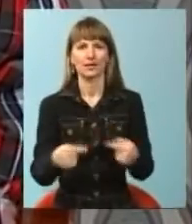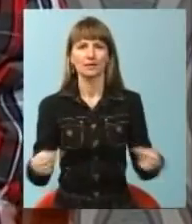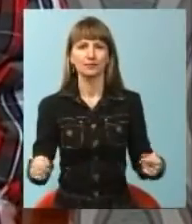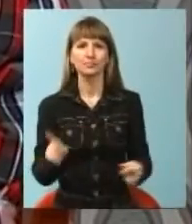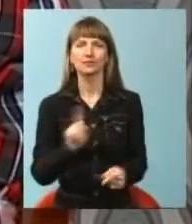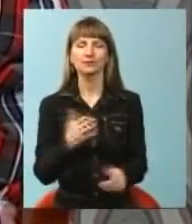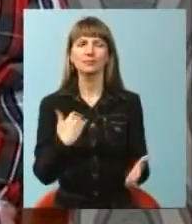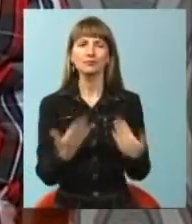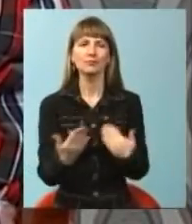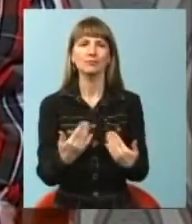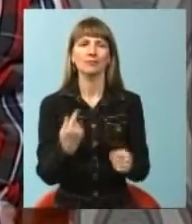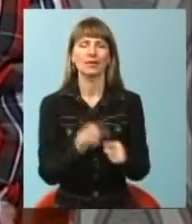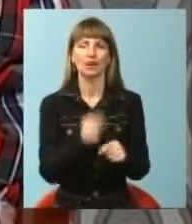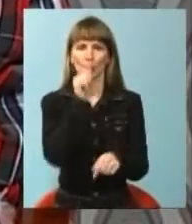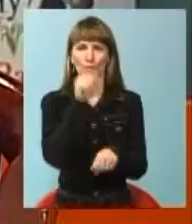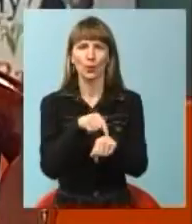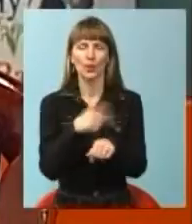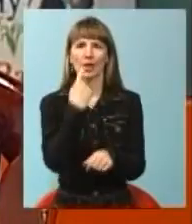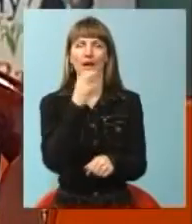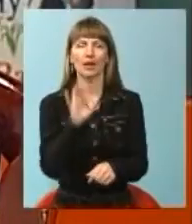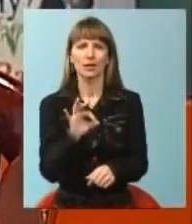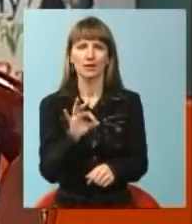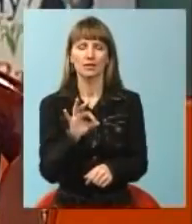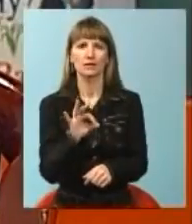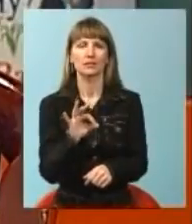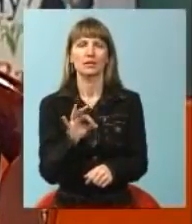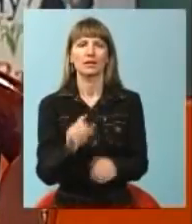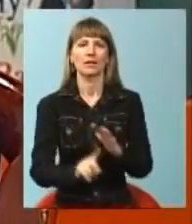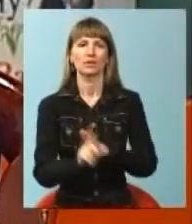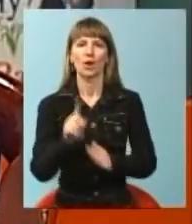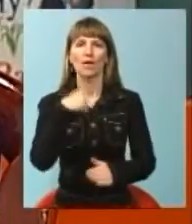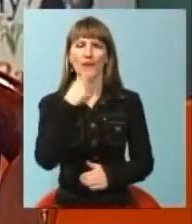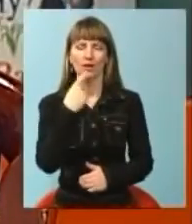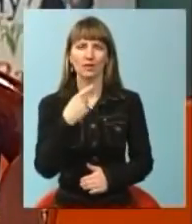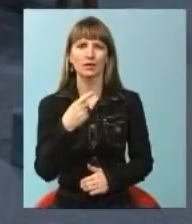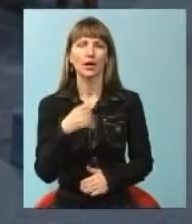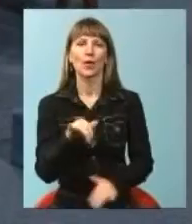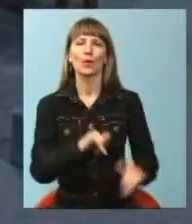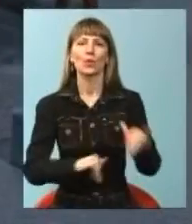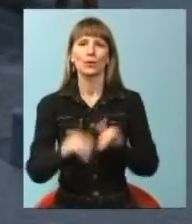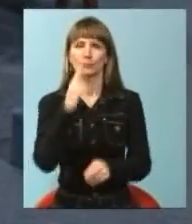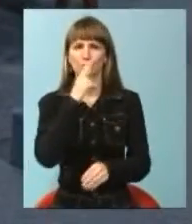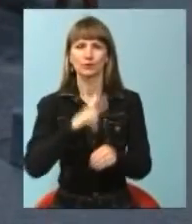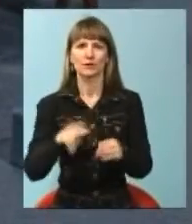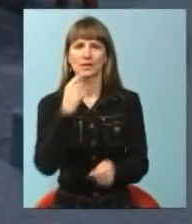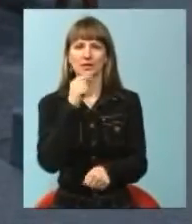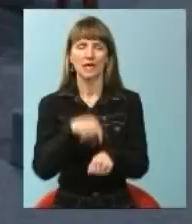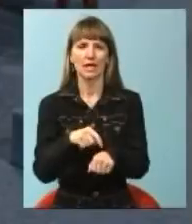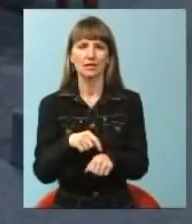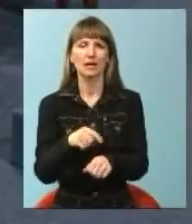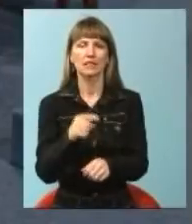Що стосується цих самих курей, яєць, як ми вже почали цю тему вже говорити, куди діваються яйця з